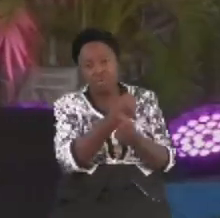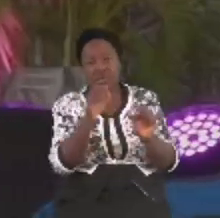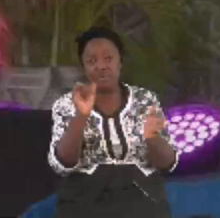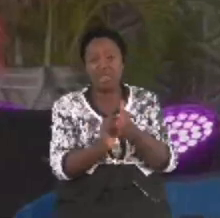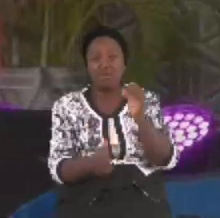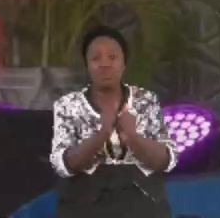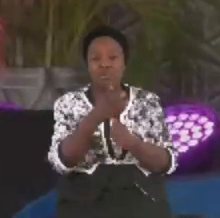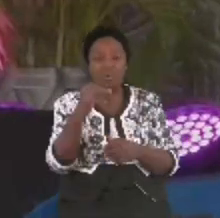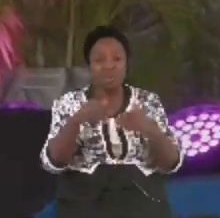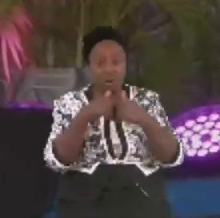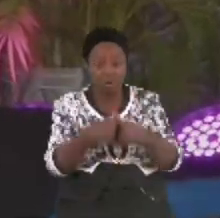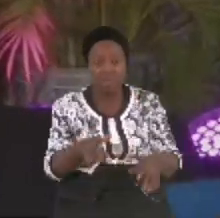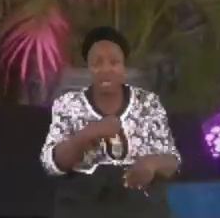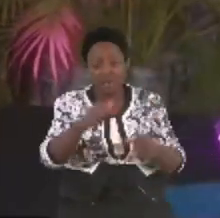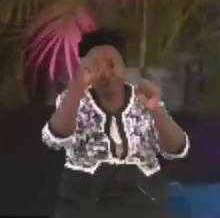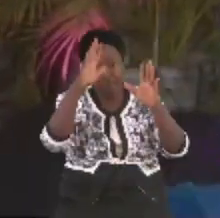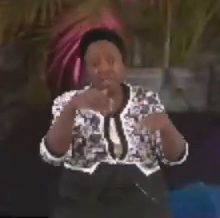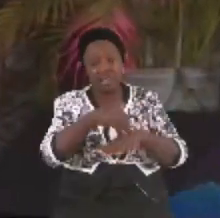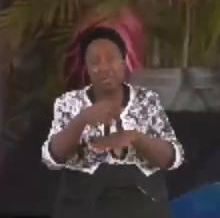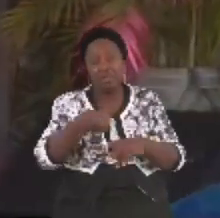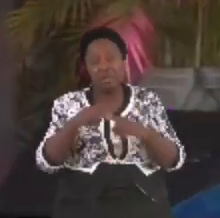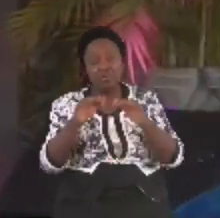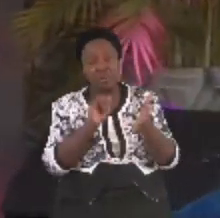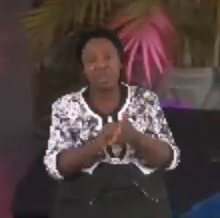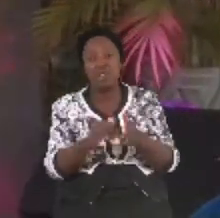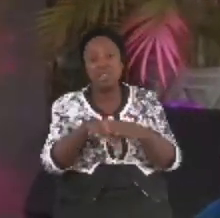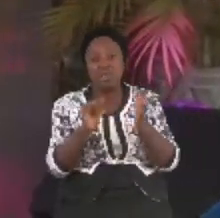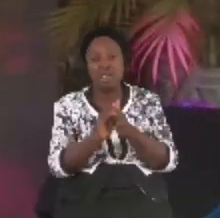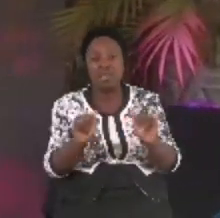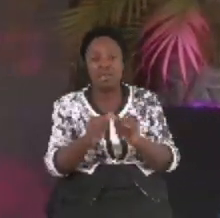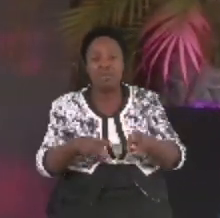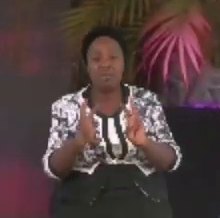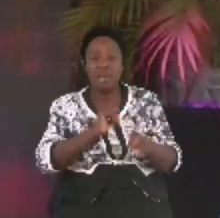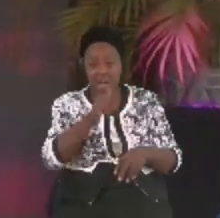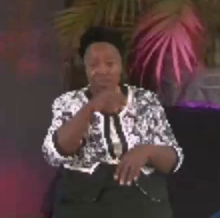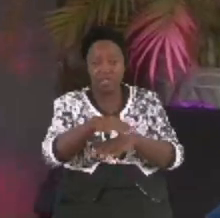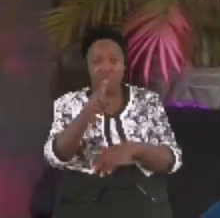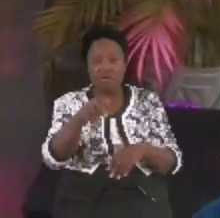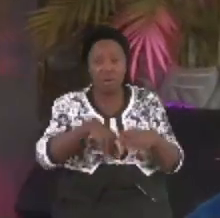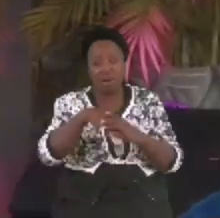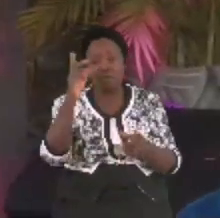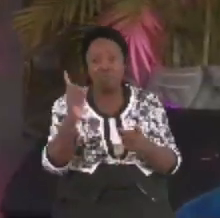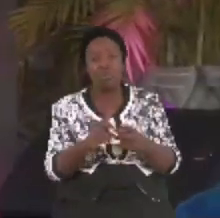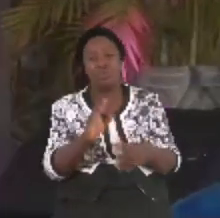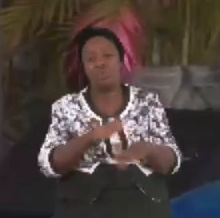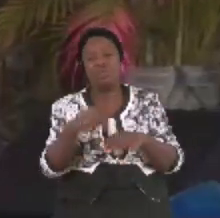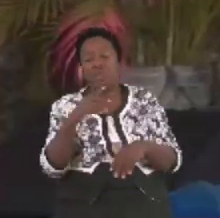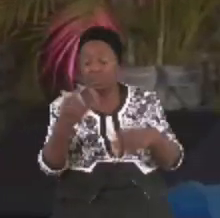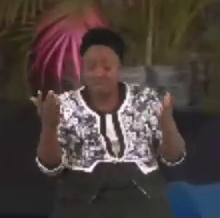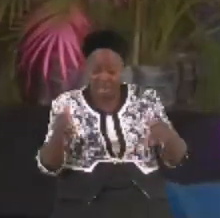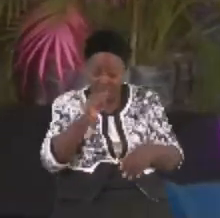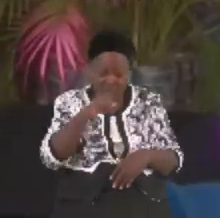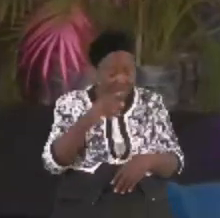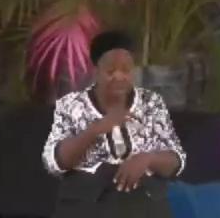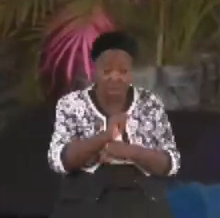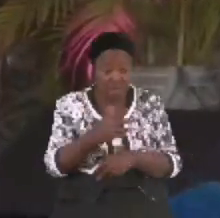perdu. Et le Père m'a envoyé pour le faire. De la même manière, je vous envoie aller. Ne dis pas que je ne suis pas